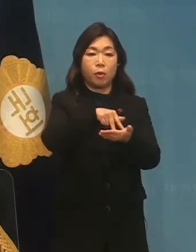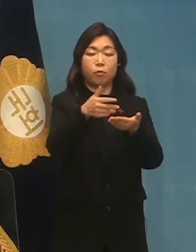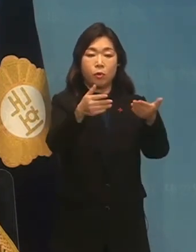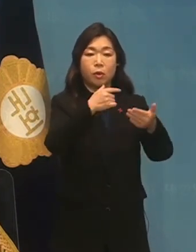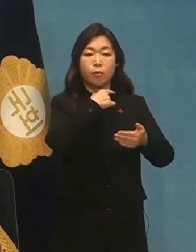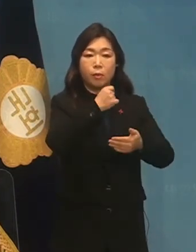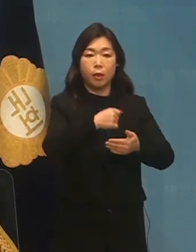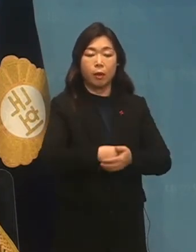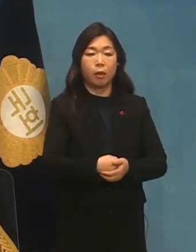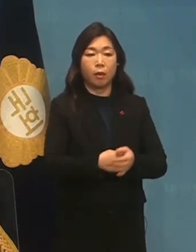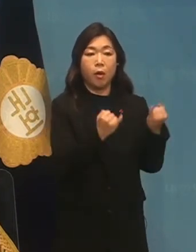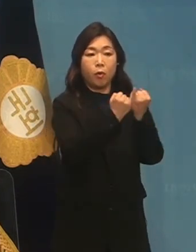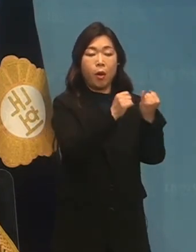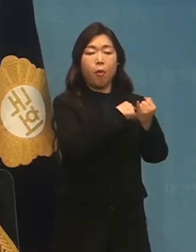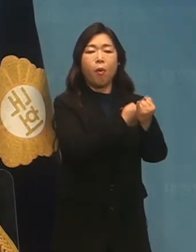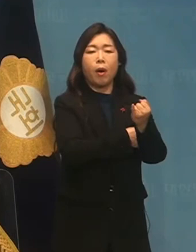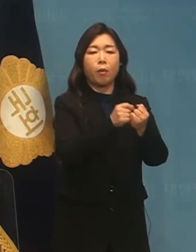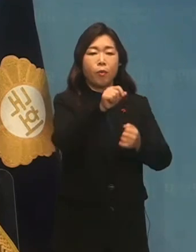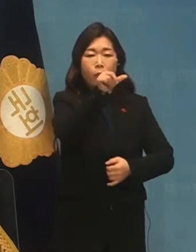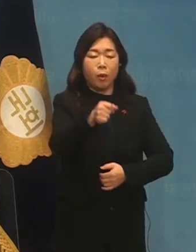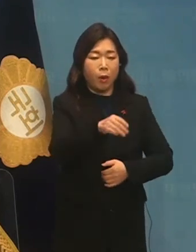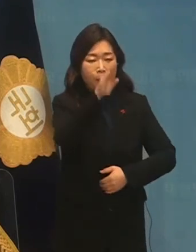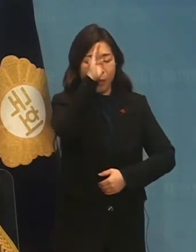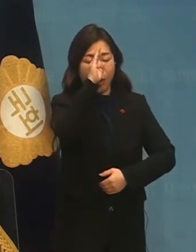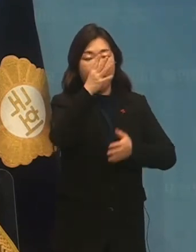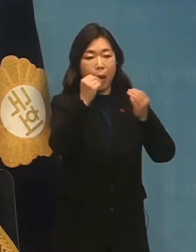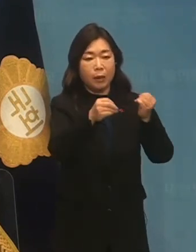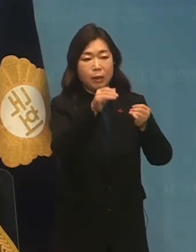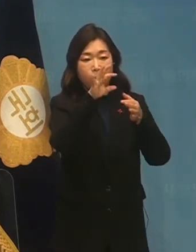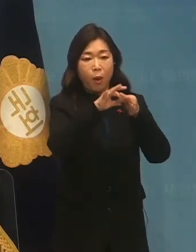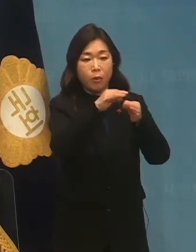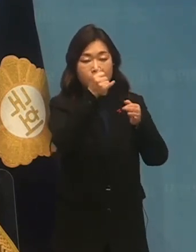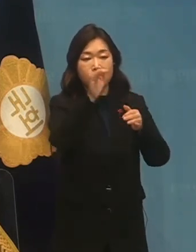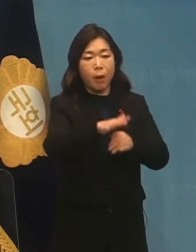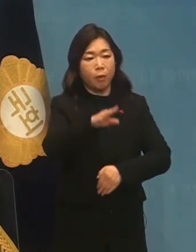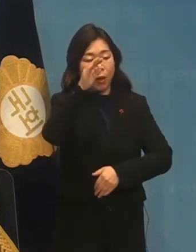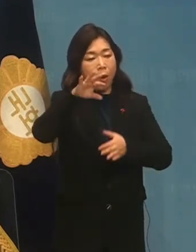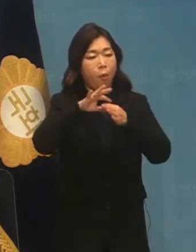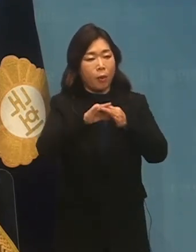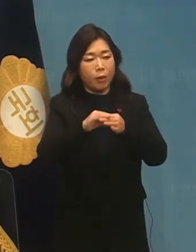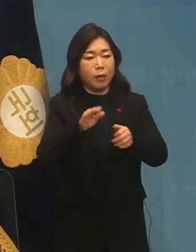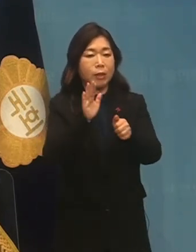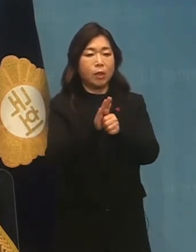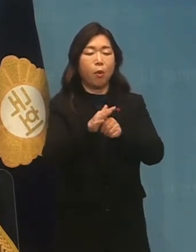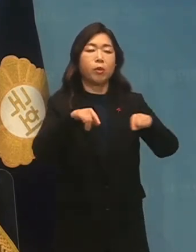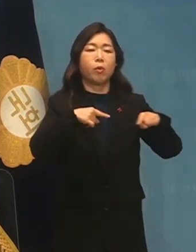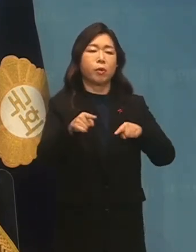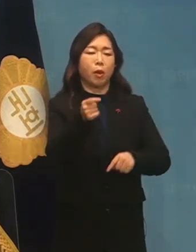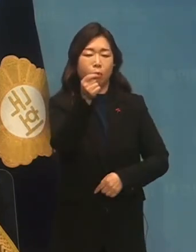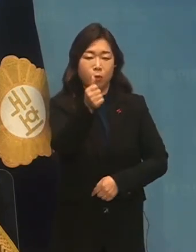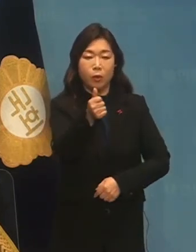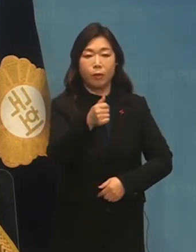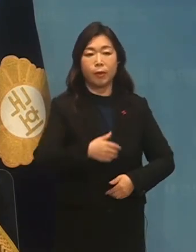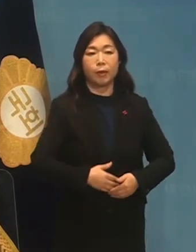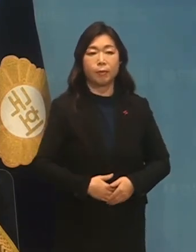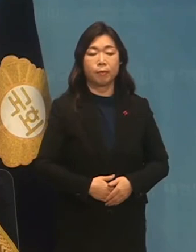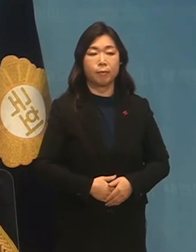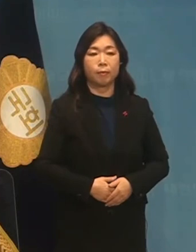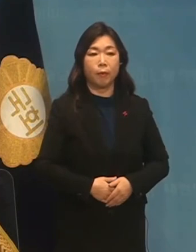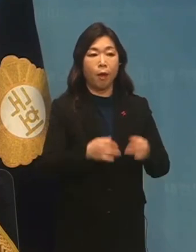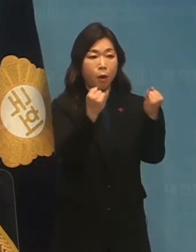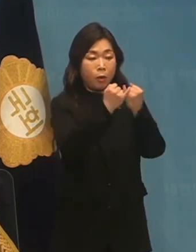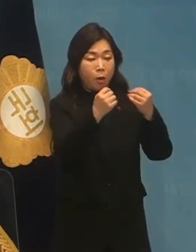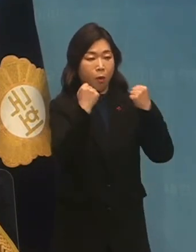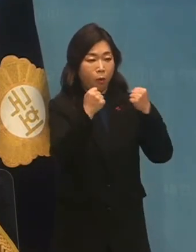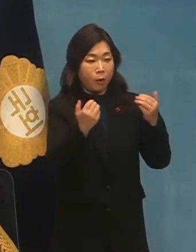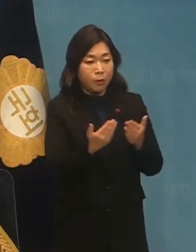여성의 건강에 월경이 많은 영향을 미치지만 월경 관련한 지원 정책은 무척 부실합니다. 여성